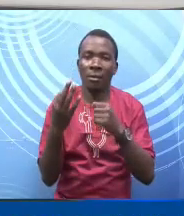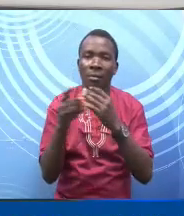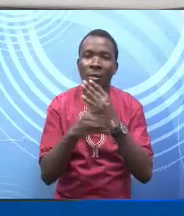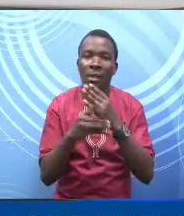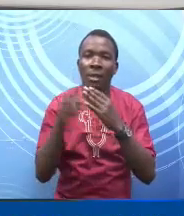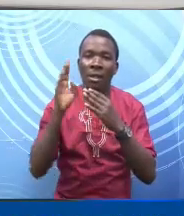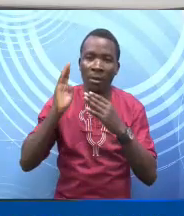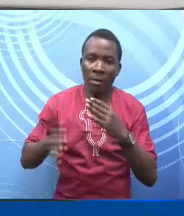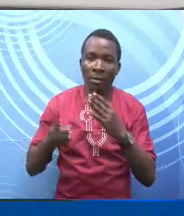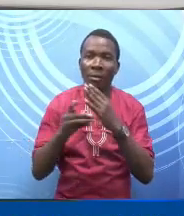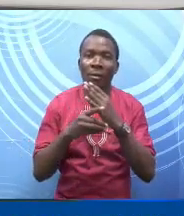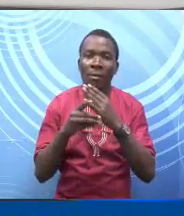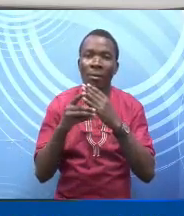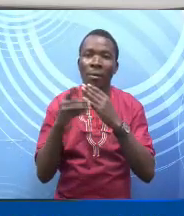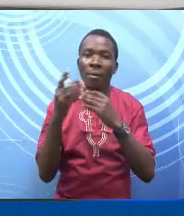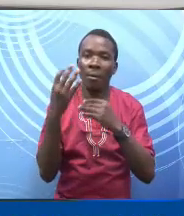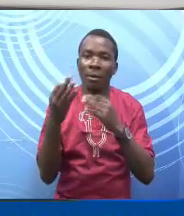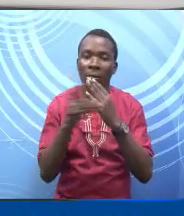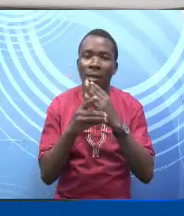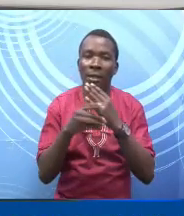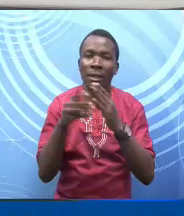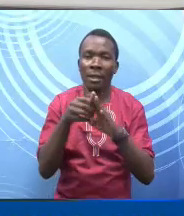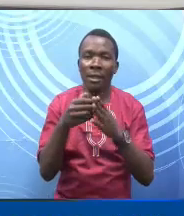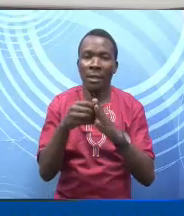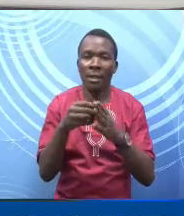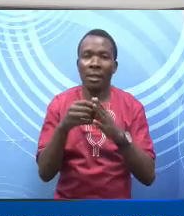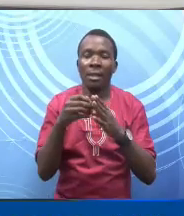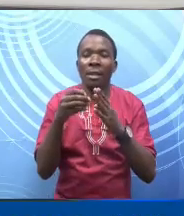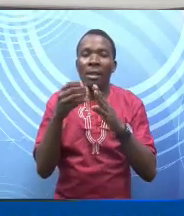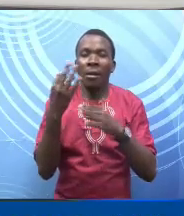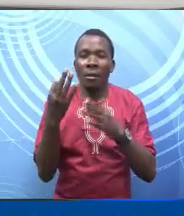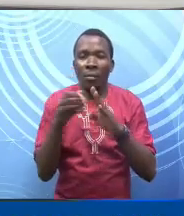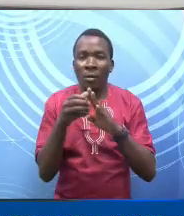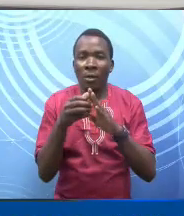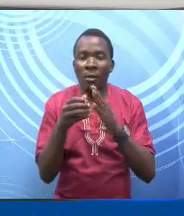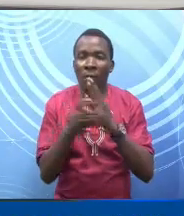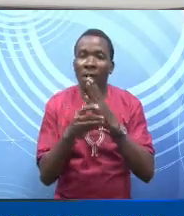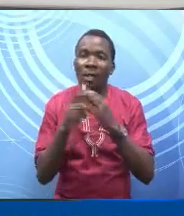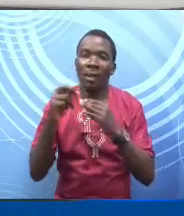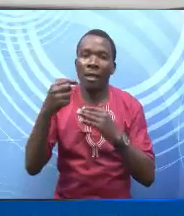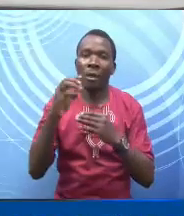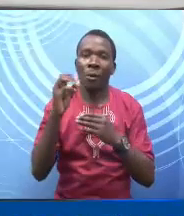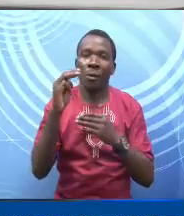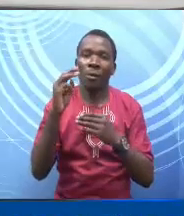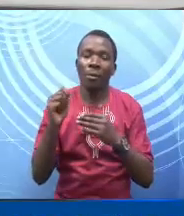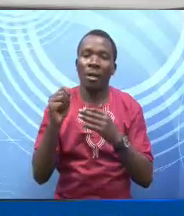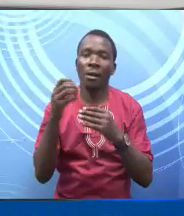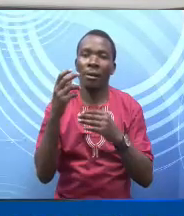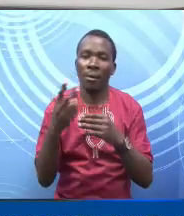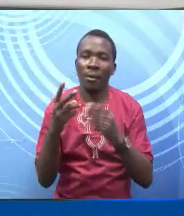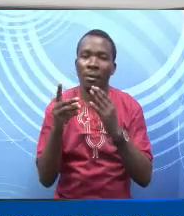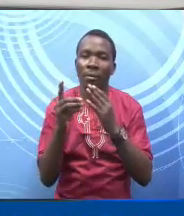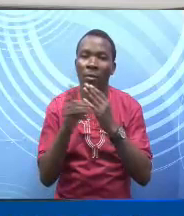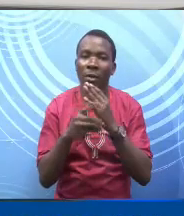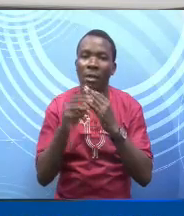karere ka Kirehe, 3 bo mu karere ka Ngoma, 2 bo mu karere ka Gakenke, 2 bo mu karere ka Ngororero, 2 bo mu karere